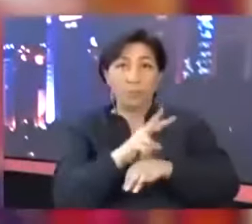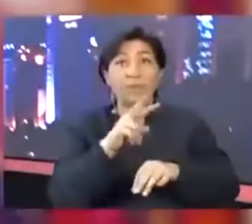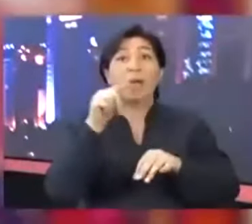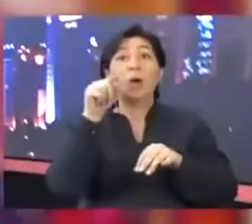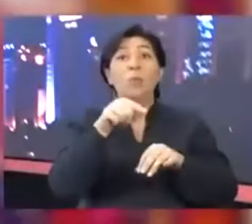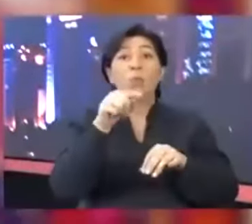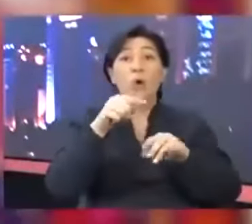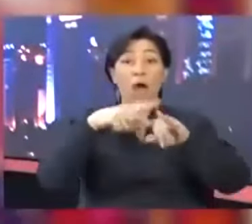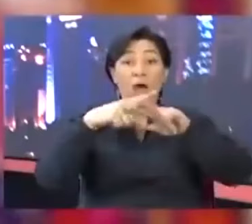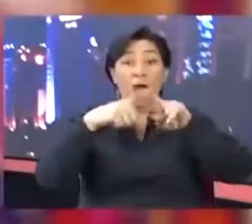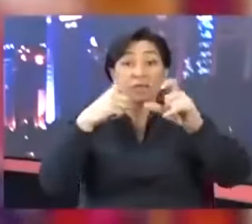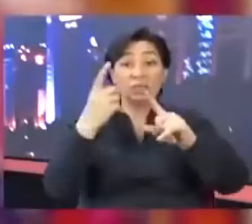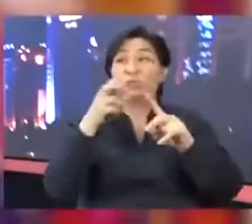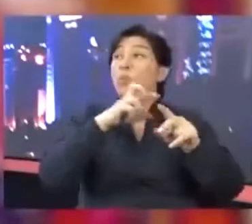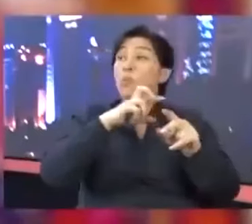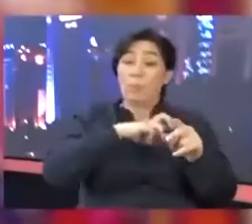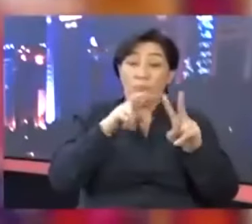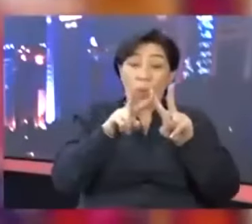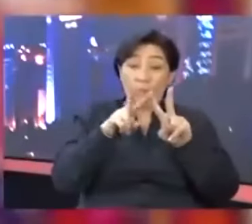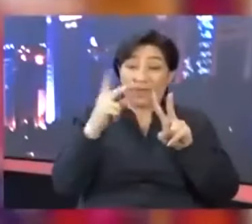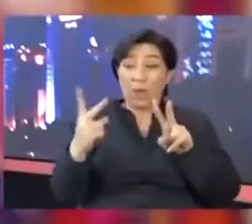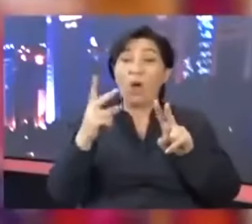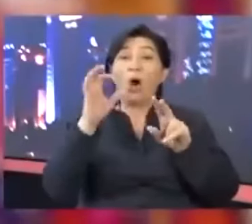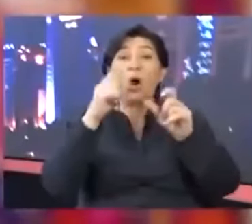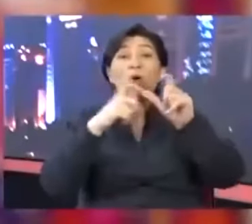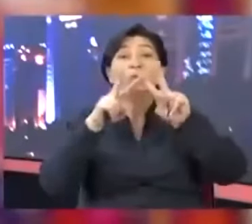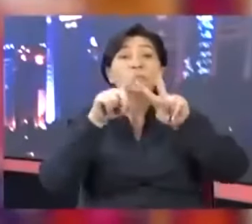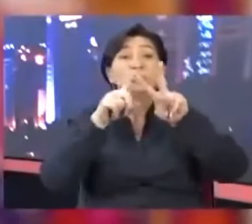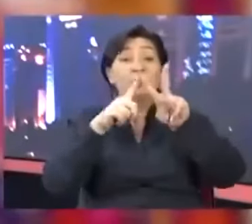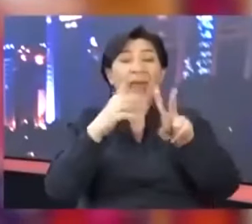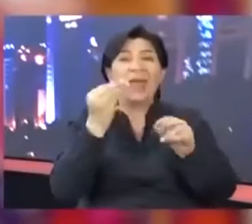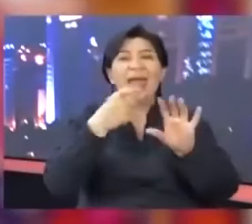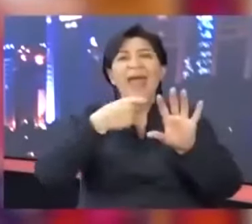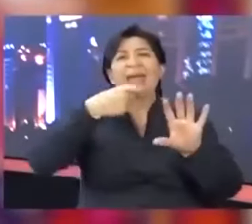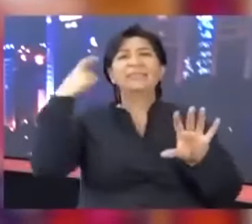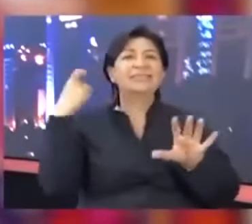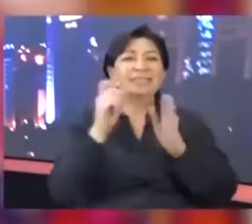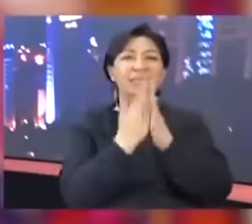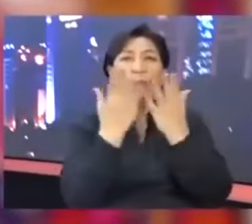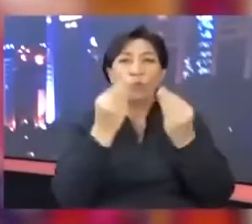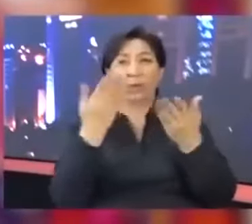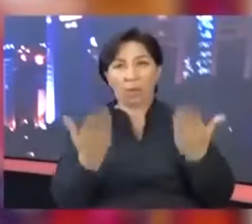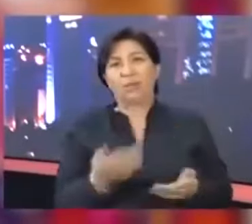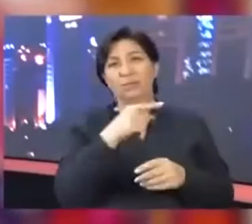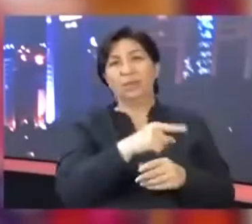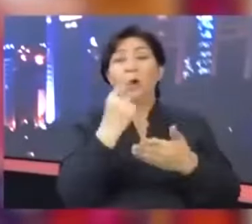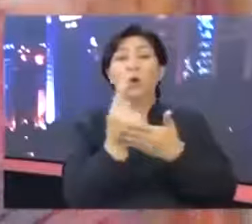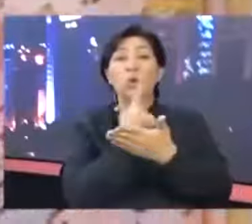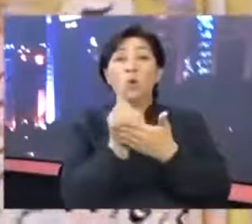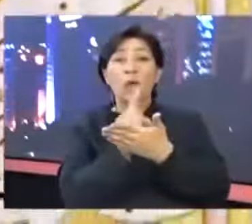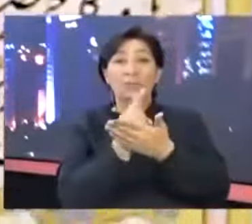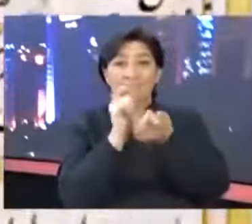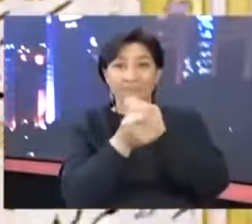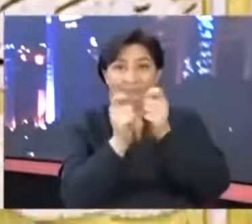şirazlı Hacı devlet şahoğlu Muhammed'in yazdığı eserin Osmanlı topraklarındaki en eski nüsa olduğu kabul edilmektedir Kur'an'ın